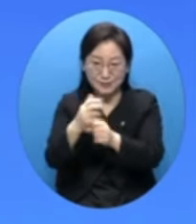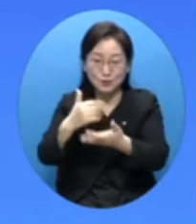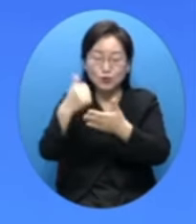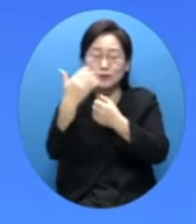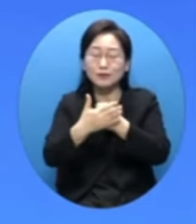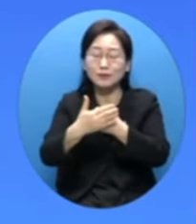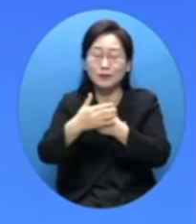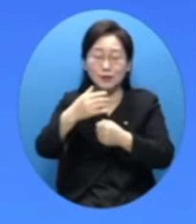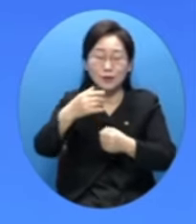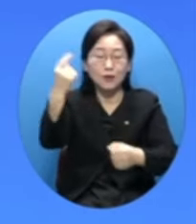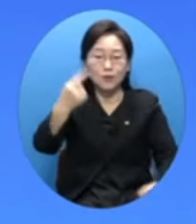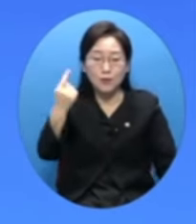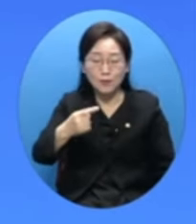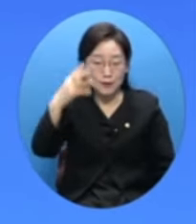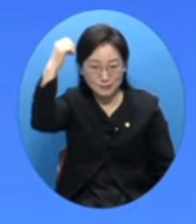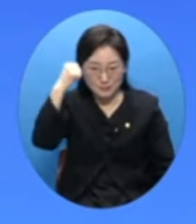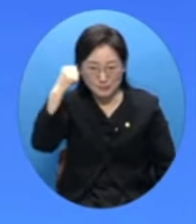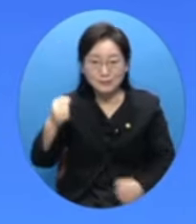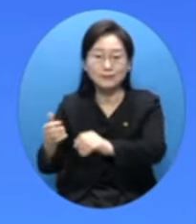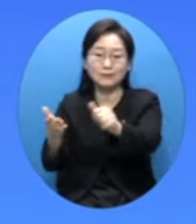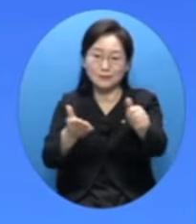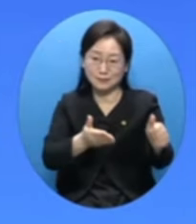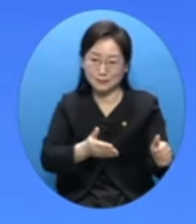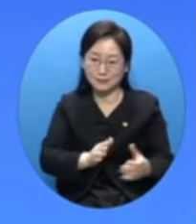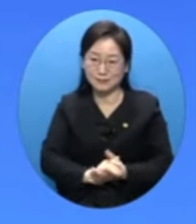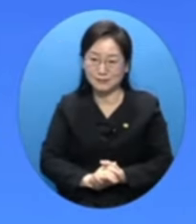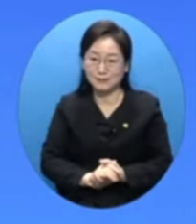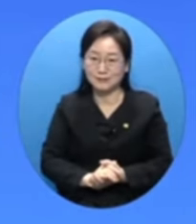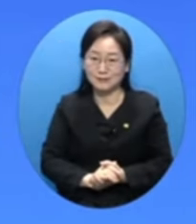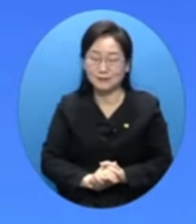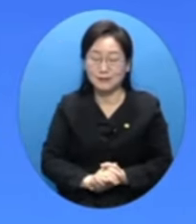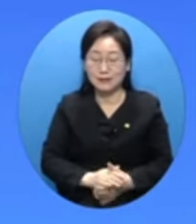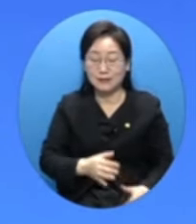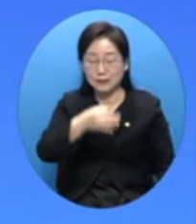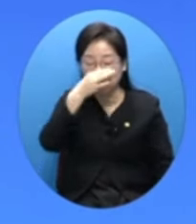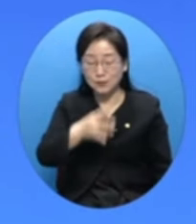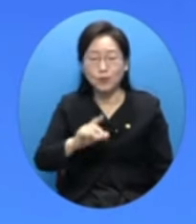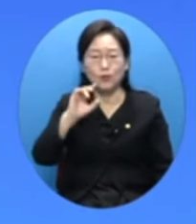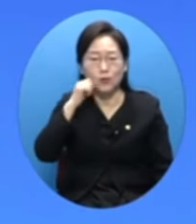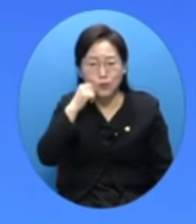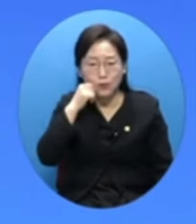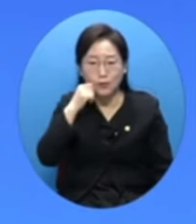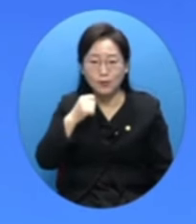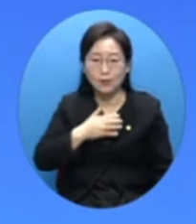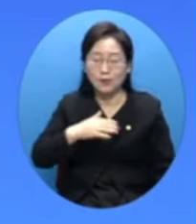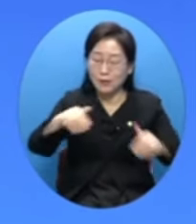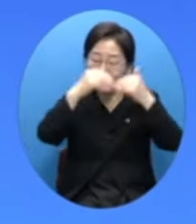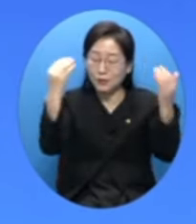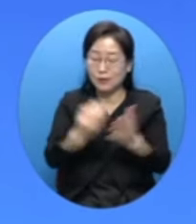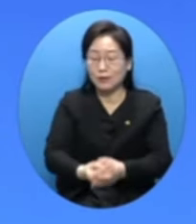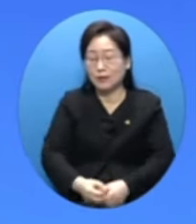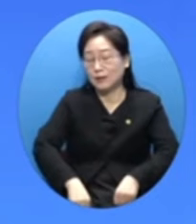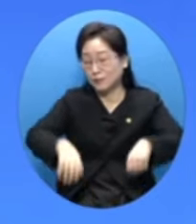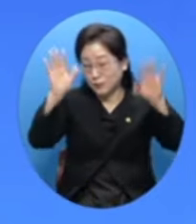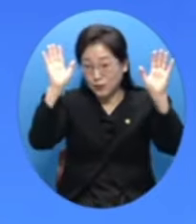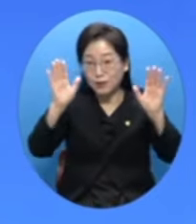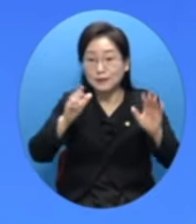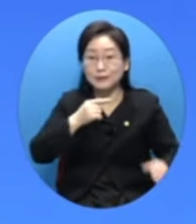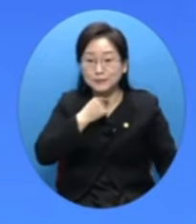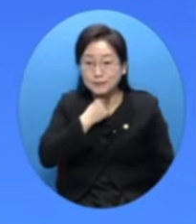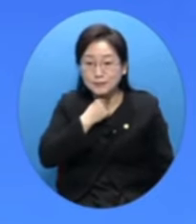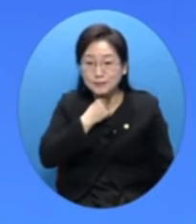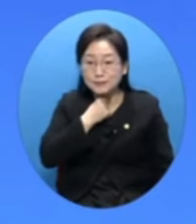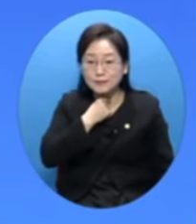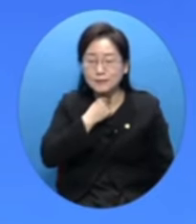은혜가 임한다는 것을 잊지 않게 되기를 바랍니다. 아무리 힘들고 어려워서 우리가 모든 걸 다 놓아버리고 싶을 때가 다가왔다고